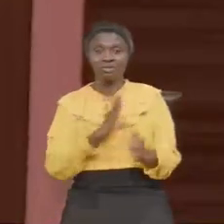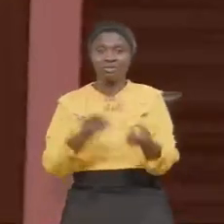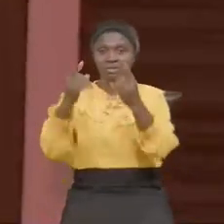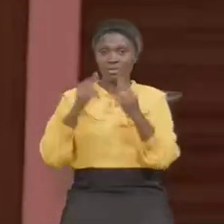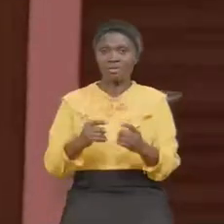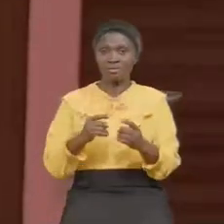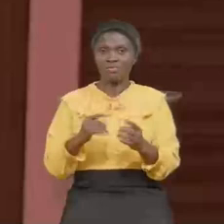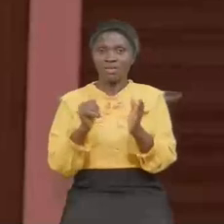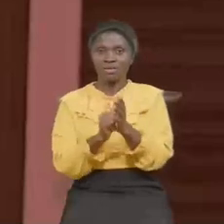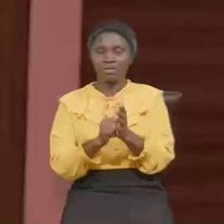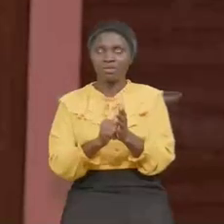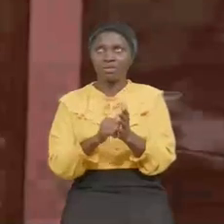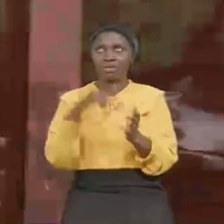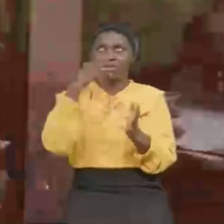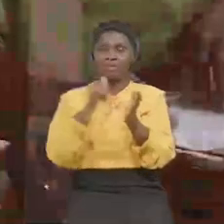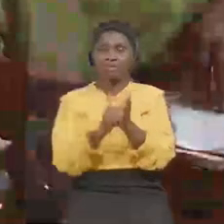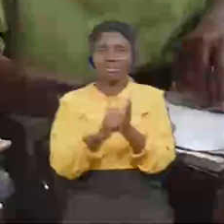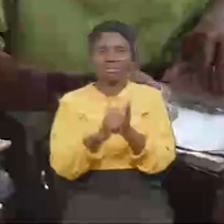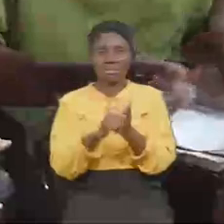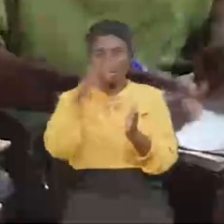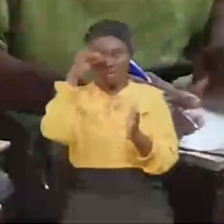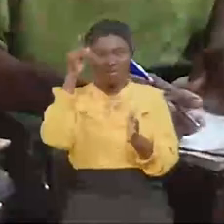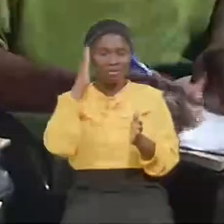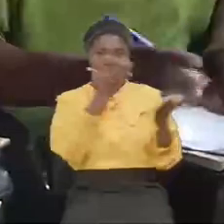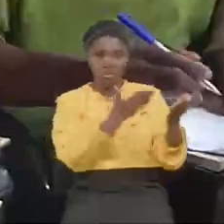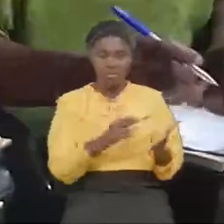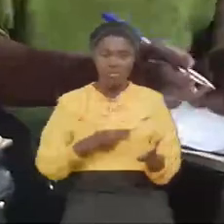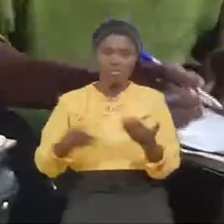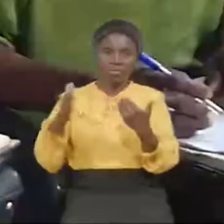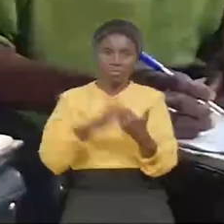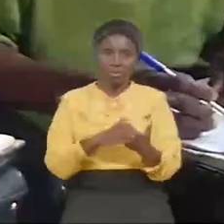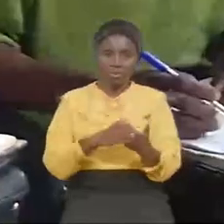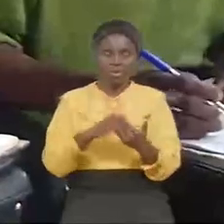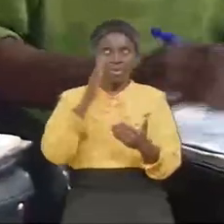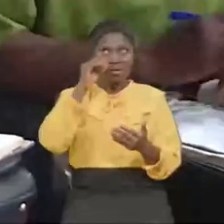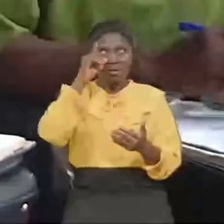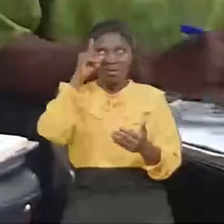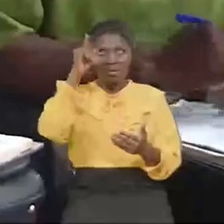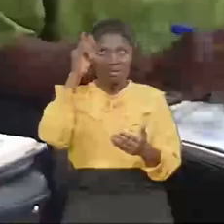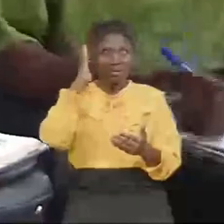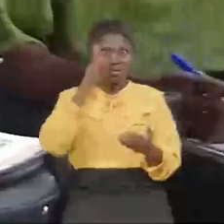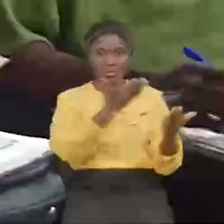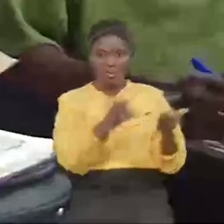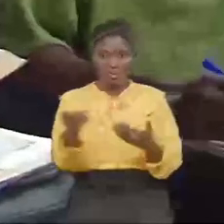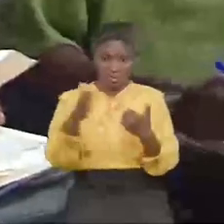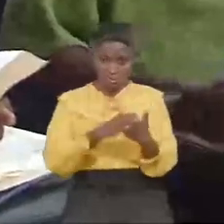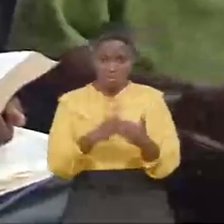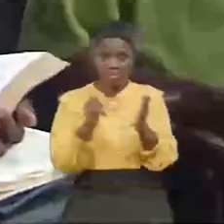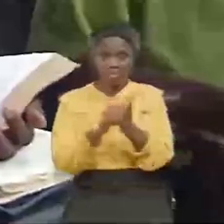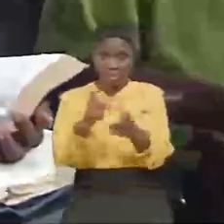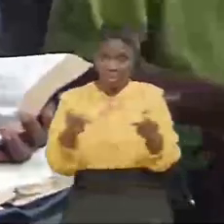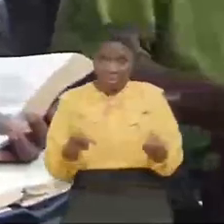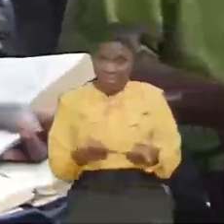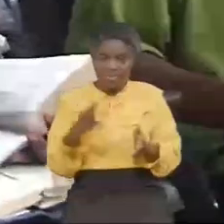ramener. Aidez, qu'il va te ramener. Ce lieu de dignité, il veut nous ramener là-bas.